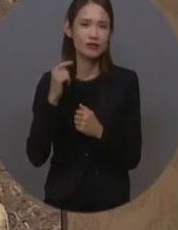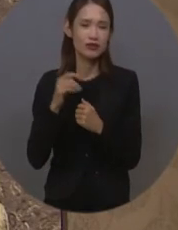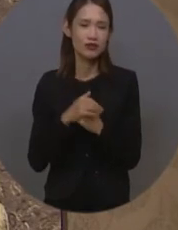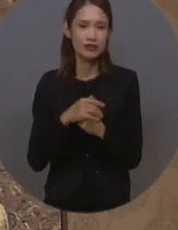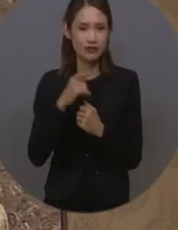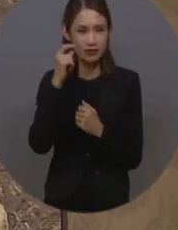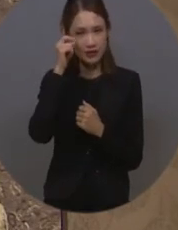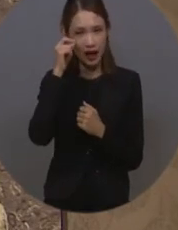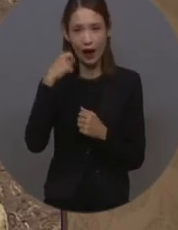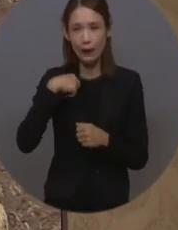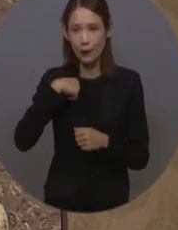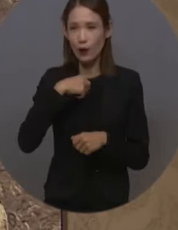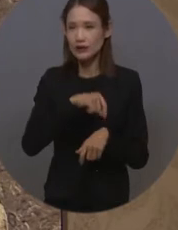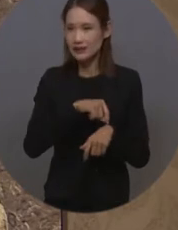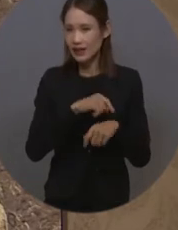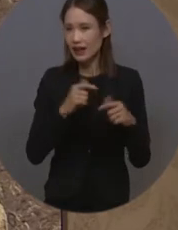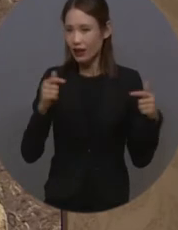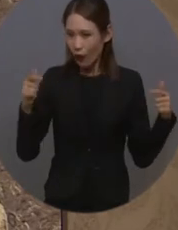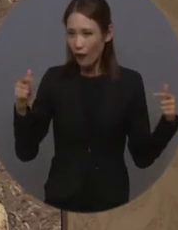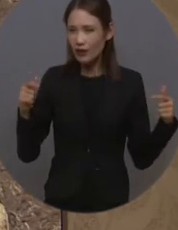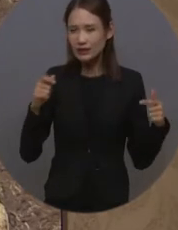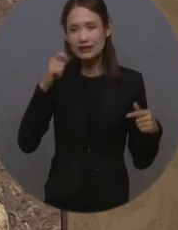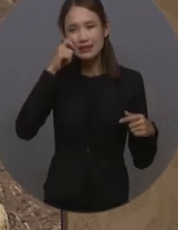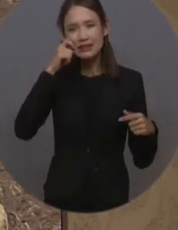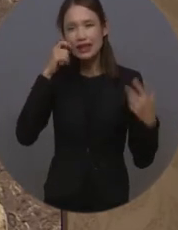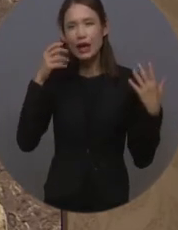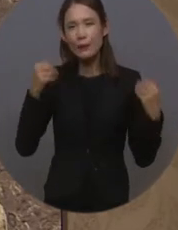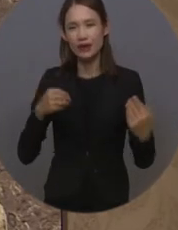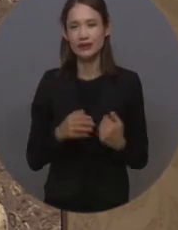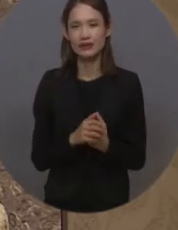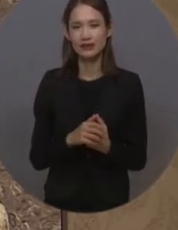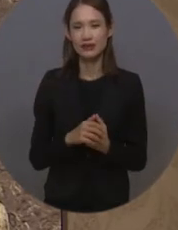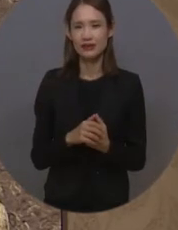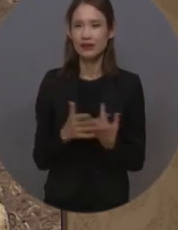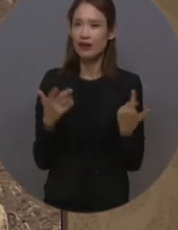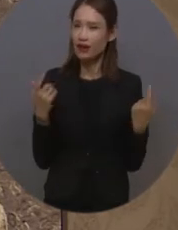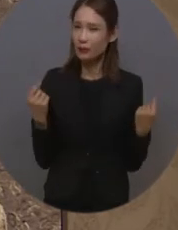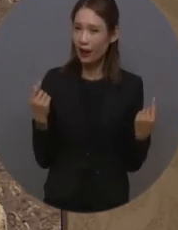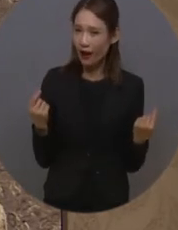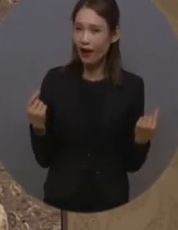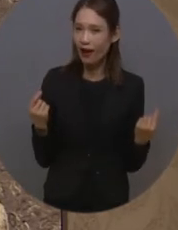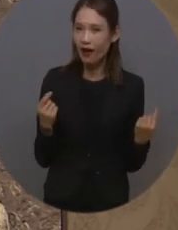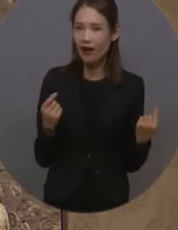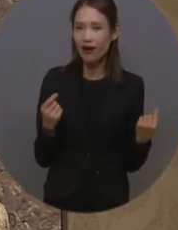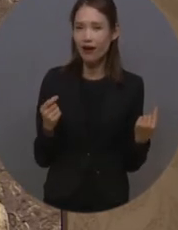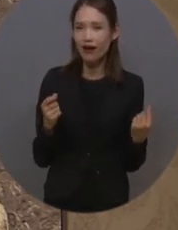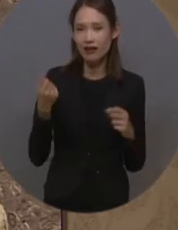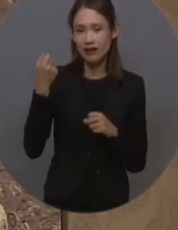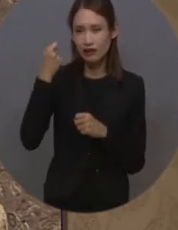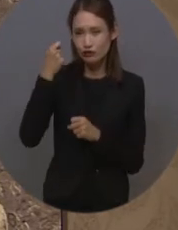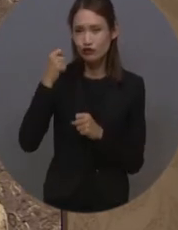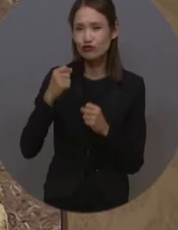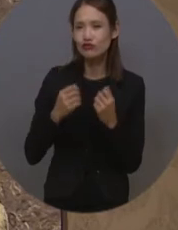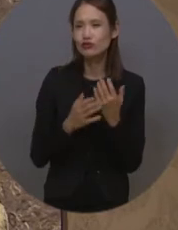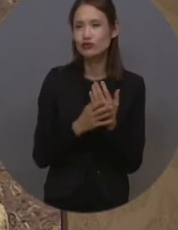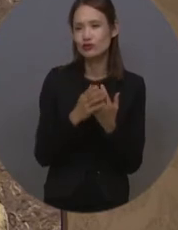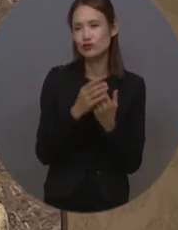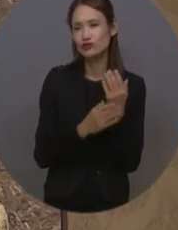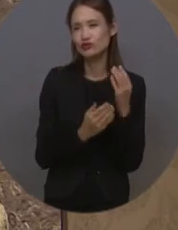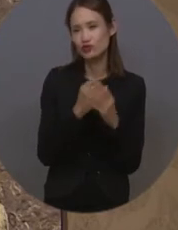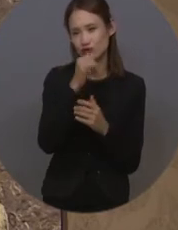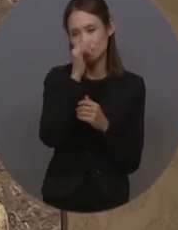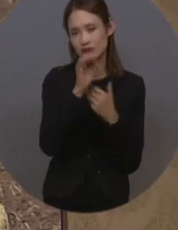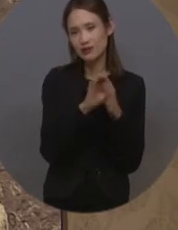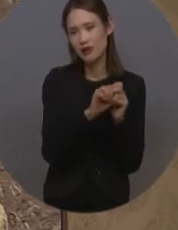안경, 아웃도어, 시계 이런 게 아주 불티나게 팔릴 때죠. 완전 이슈가 됐었죠. 그랬었죠. 그러니까 우리도 구두가 있기만 했으면 그때 이제 대박이